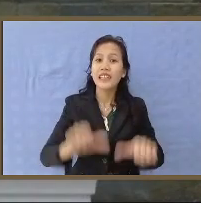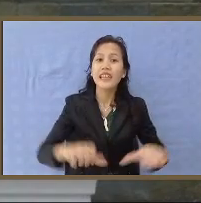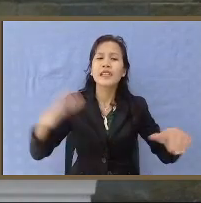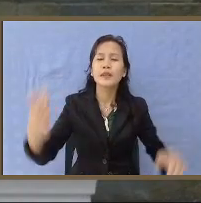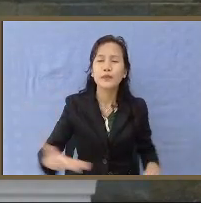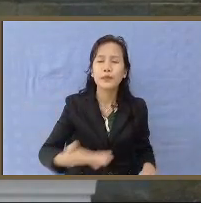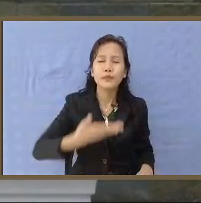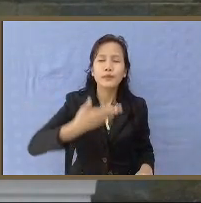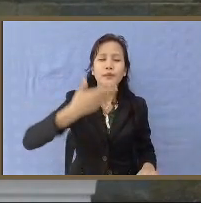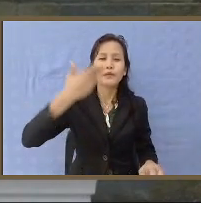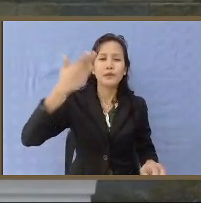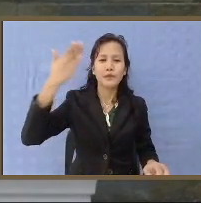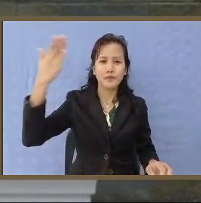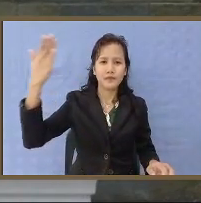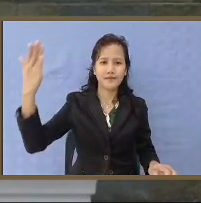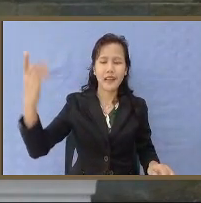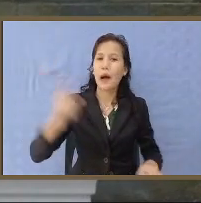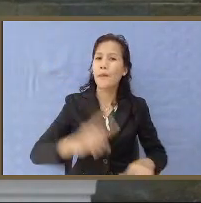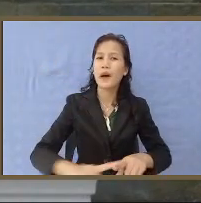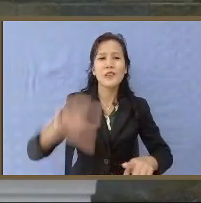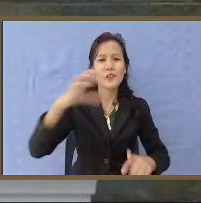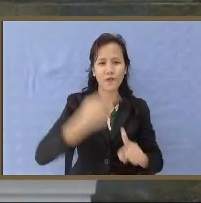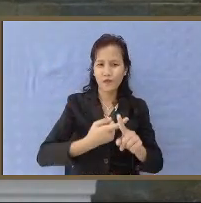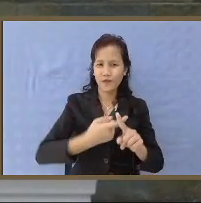iba kundi ang nanggagaling sa Diyos.